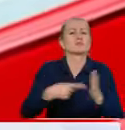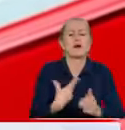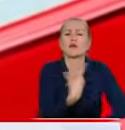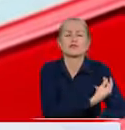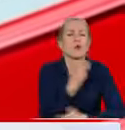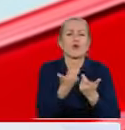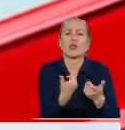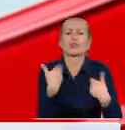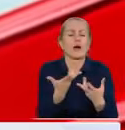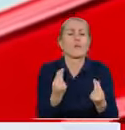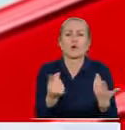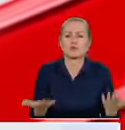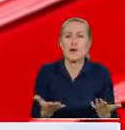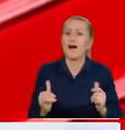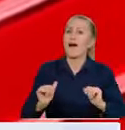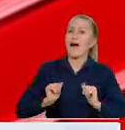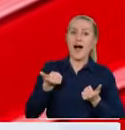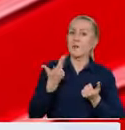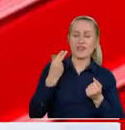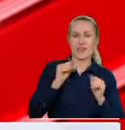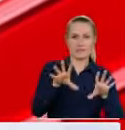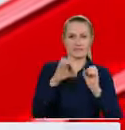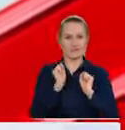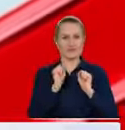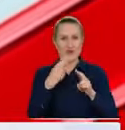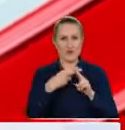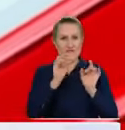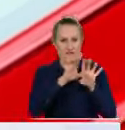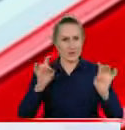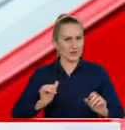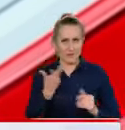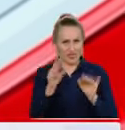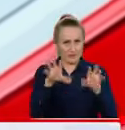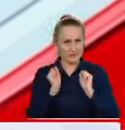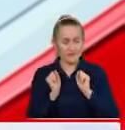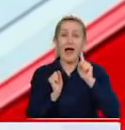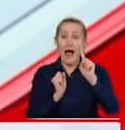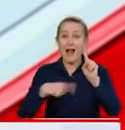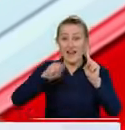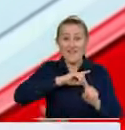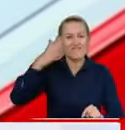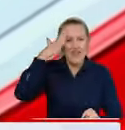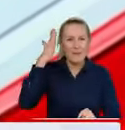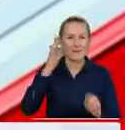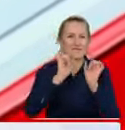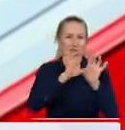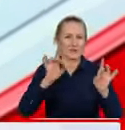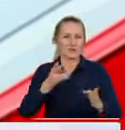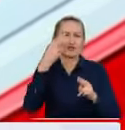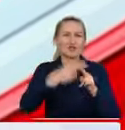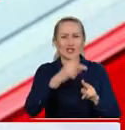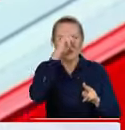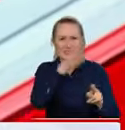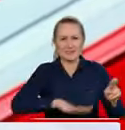takim, żeby nie przejąć wirusa, tego koronawirusa. Ale przecież wiemy, że ten koronawirus, część społeczeństwa